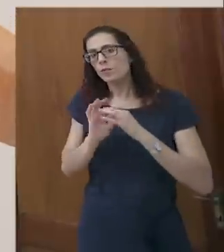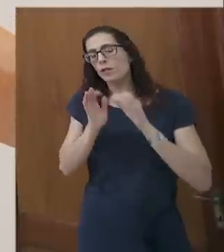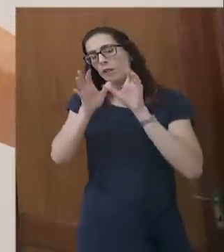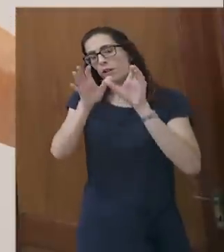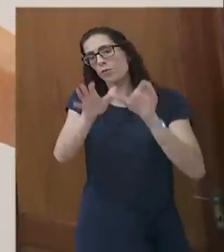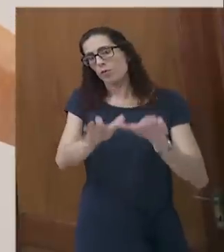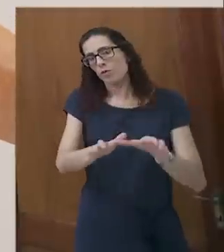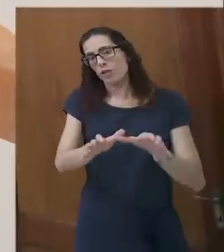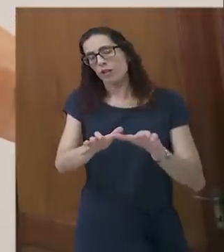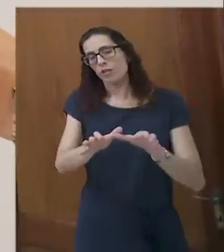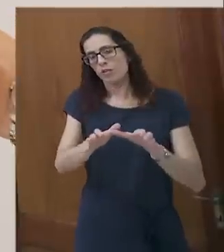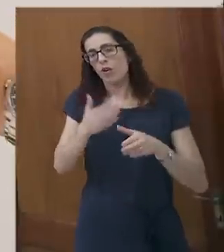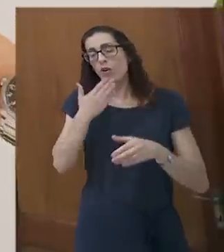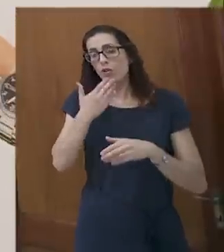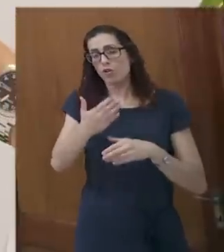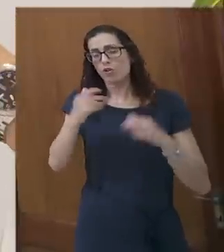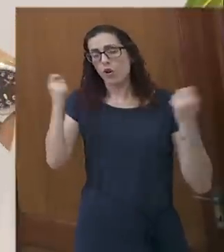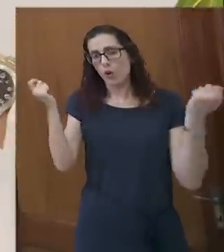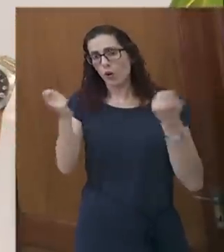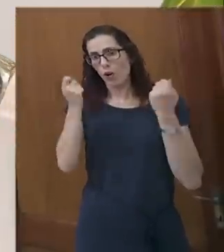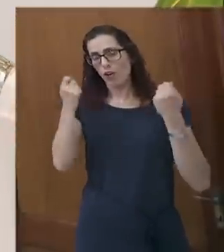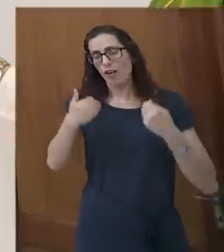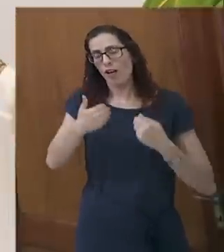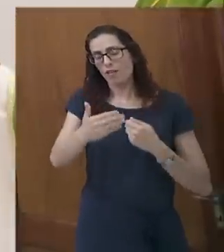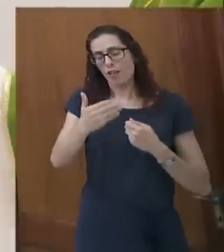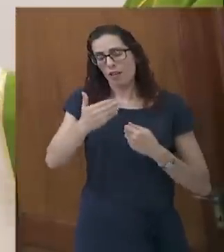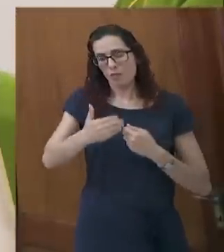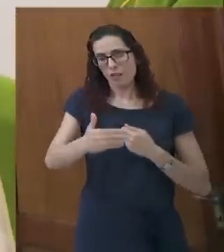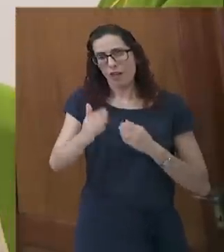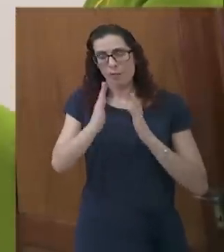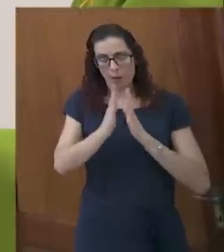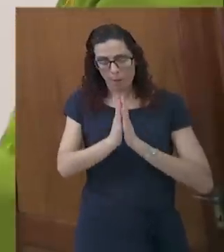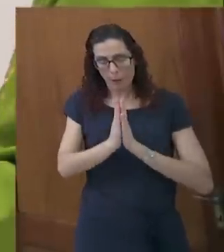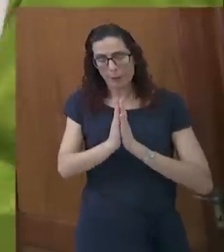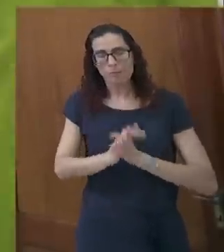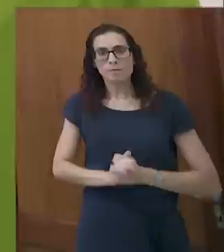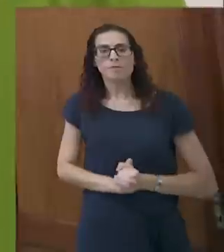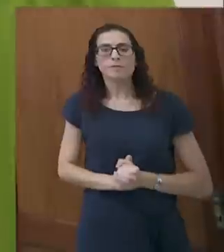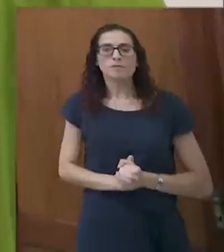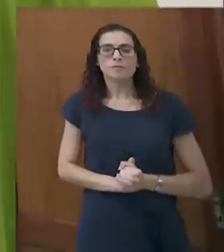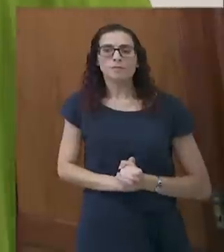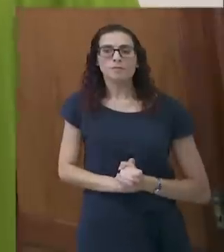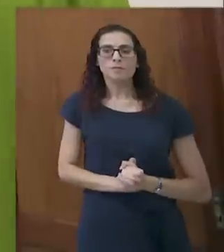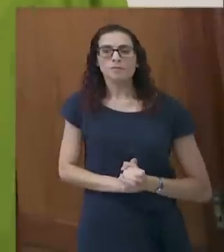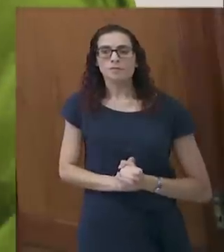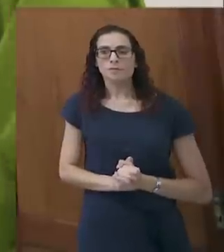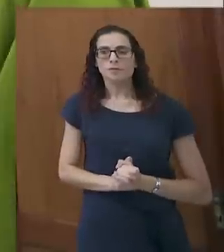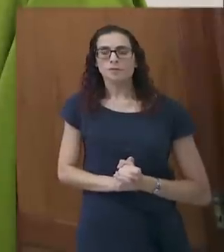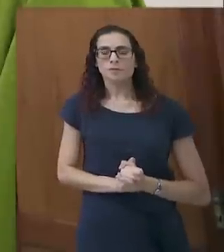mal-Ispirtu Santu kull ġieħ u glorja għal dejjem ta' dejjem.